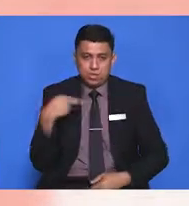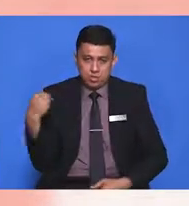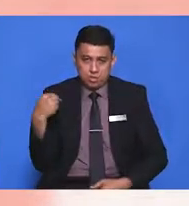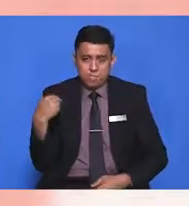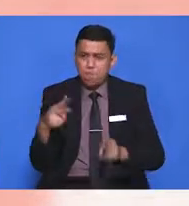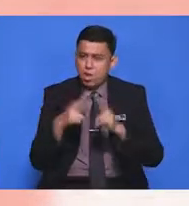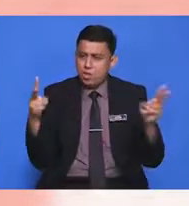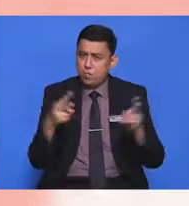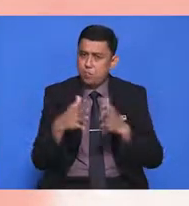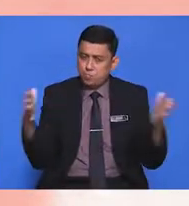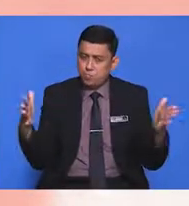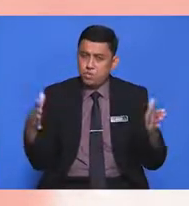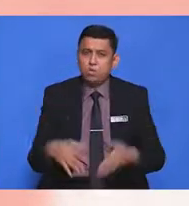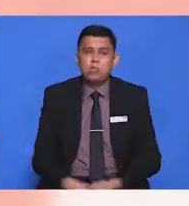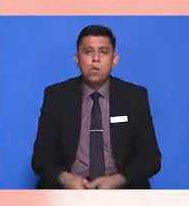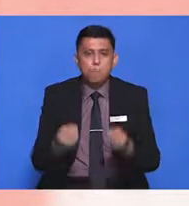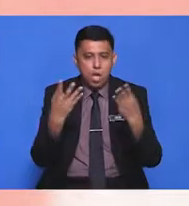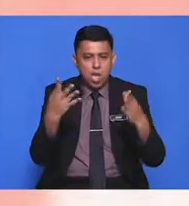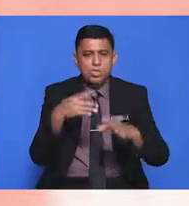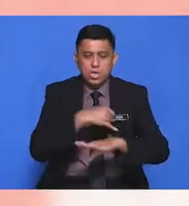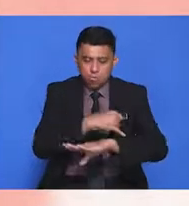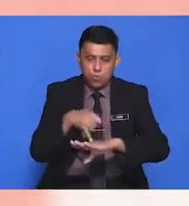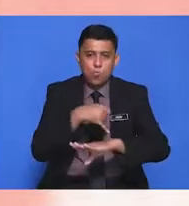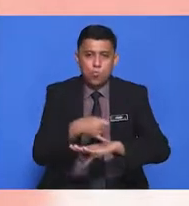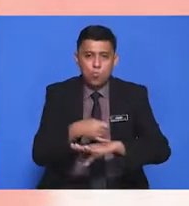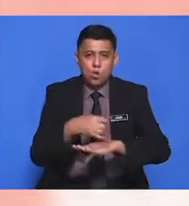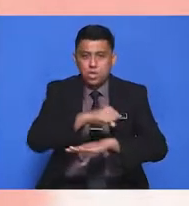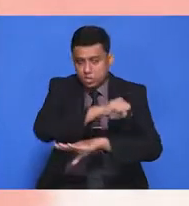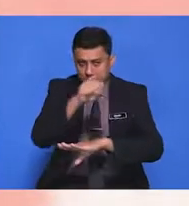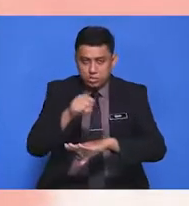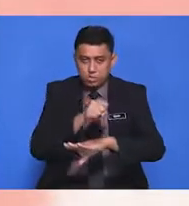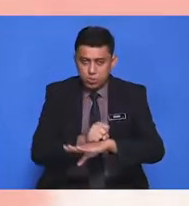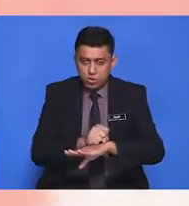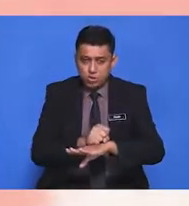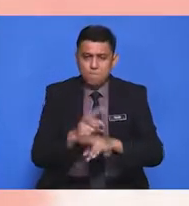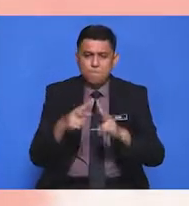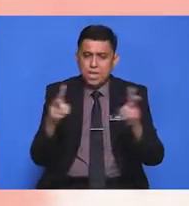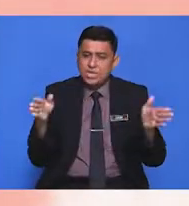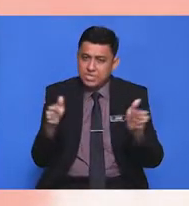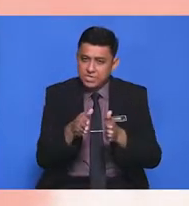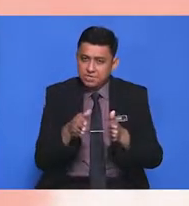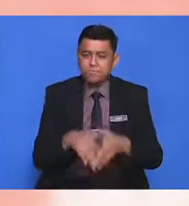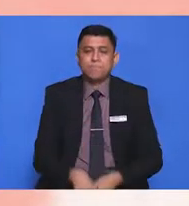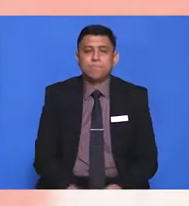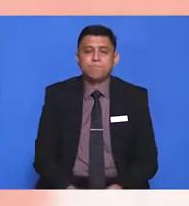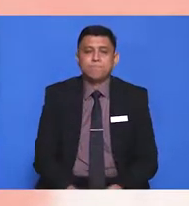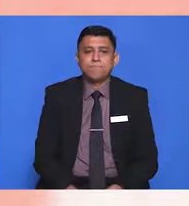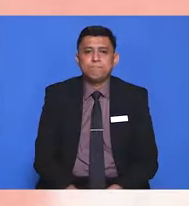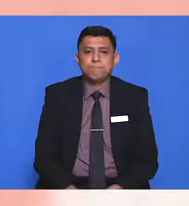paling besar dan mempunyai banyak pulau, dan Singapura, negara paling kecil di Asia Tenggara.